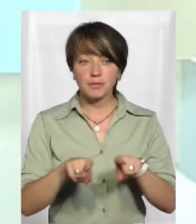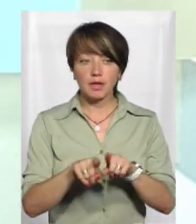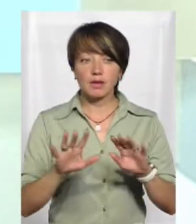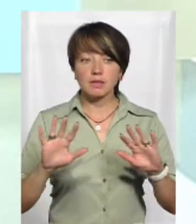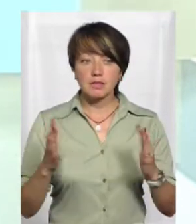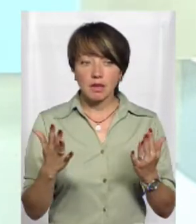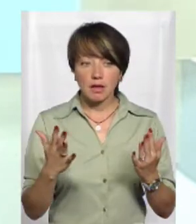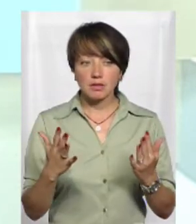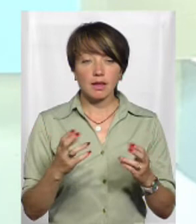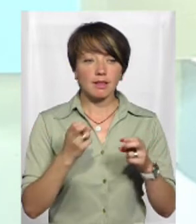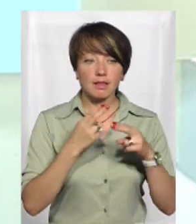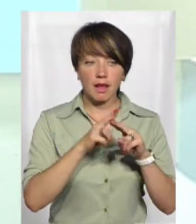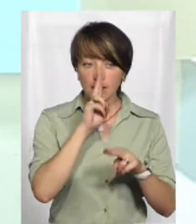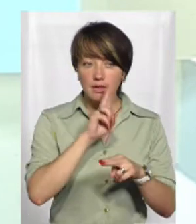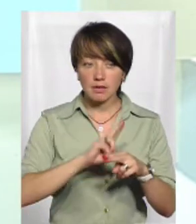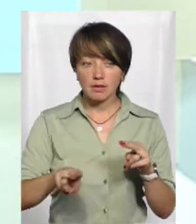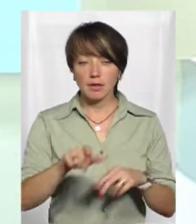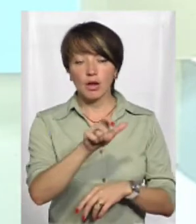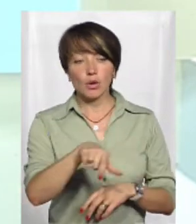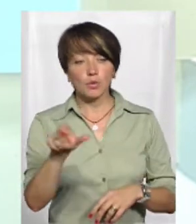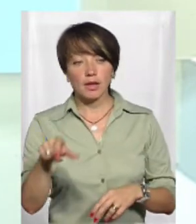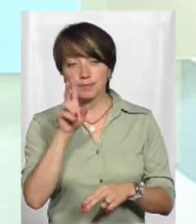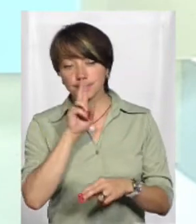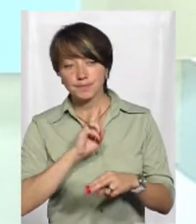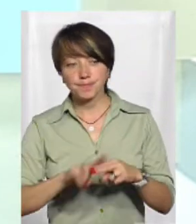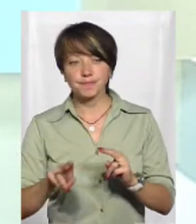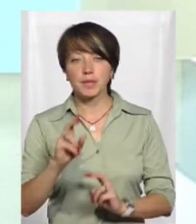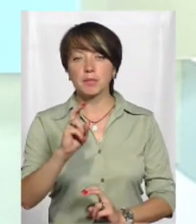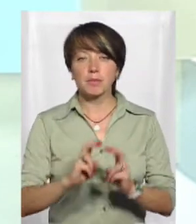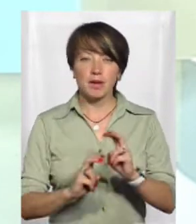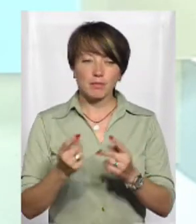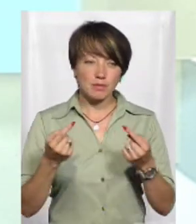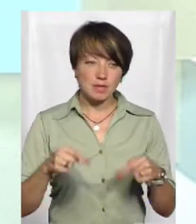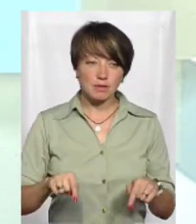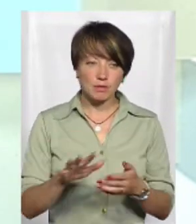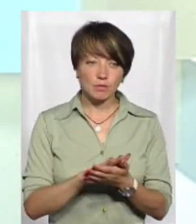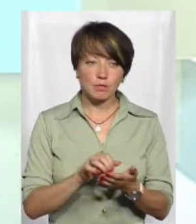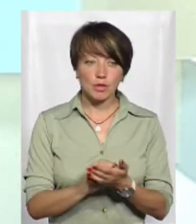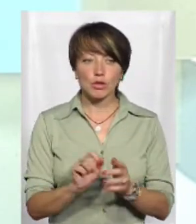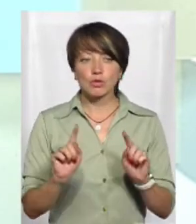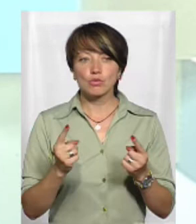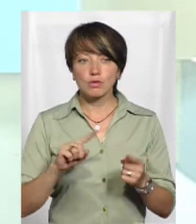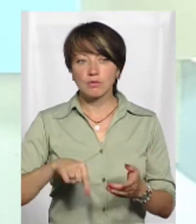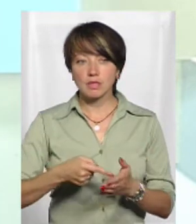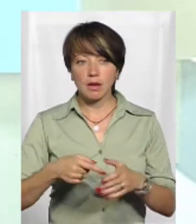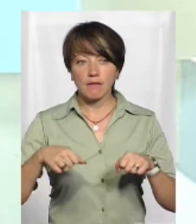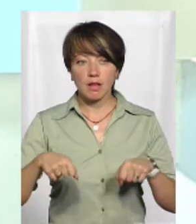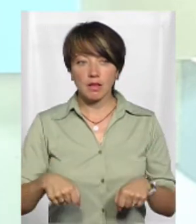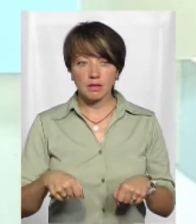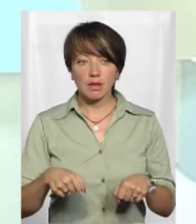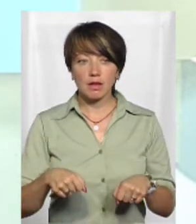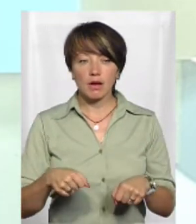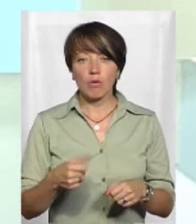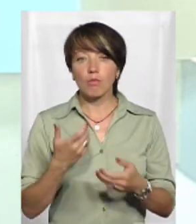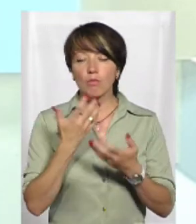що ні техніки не стало, ні людей не стало, і підприємство, по суті, не стало. І чомусь міська влада виходить